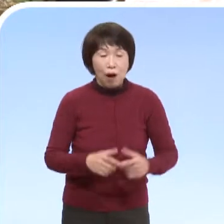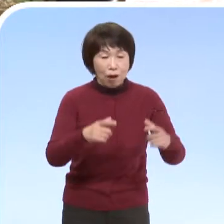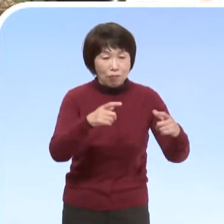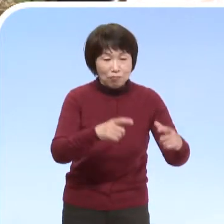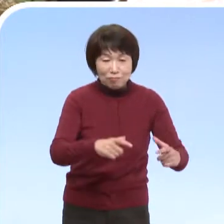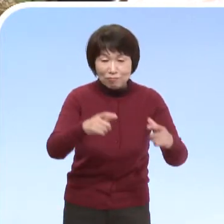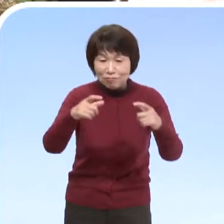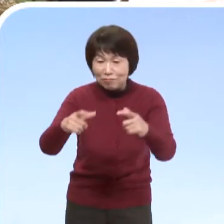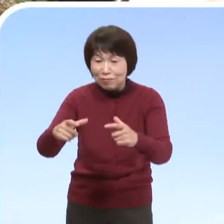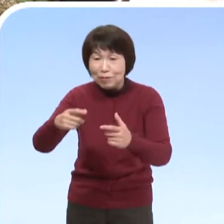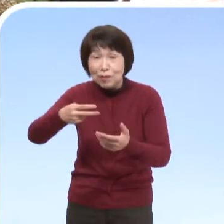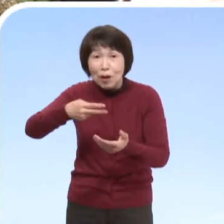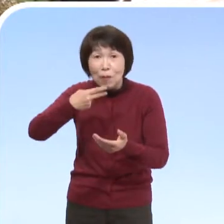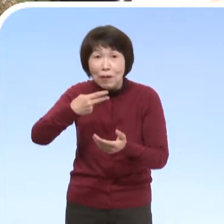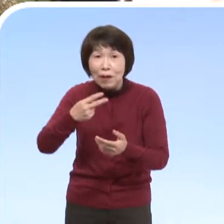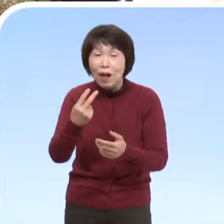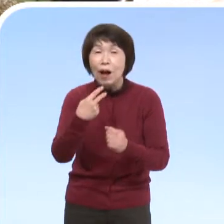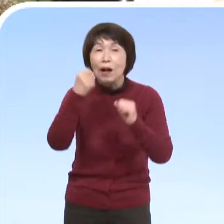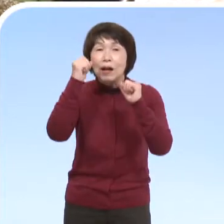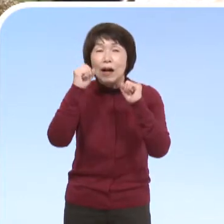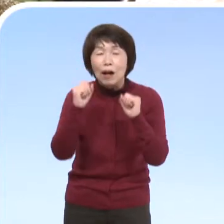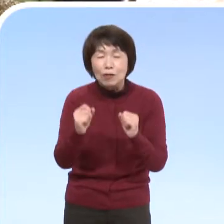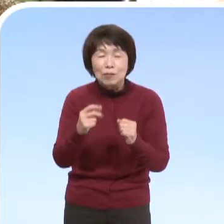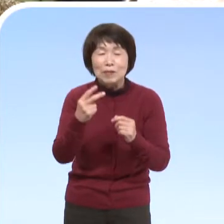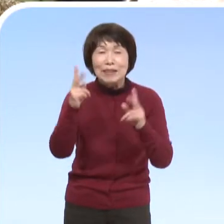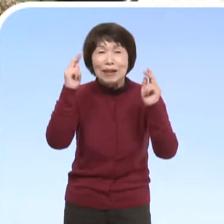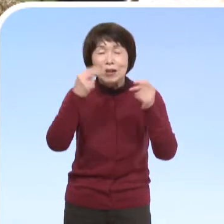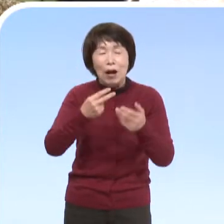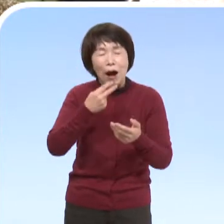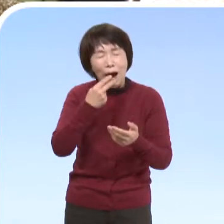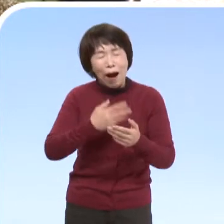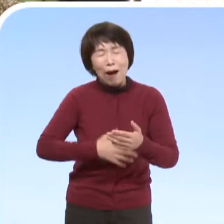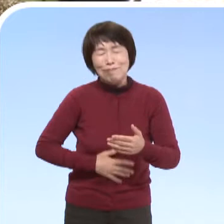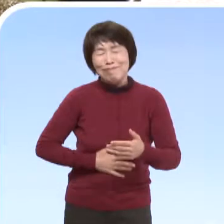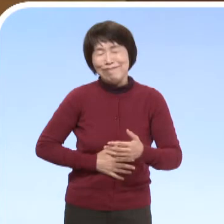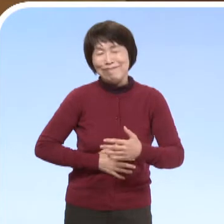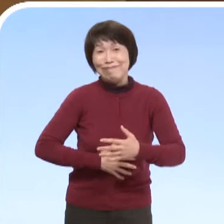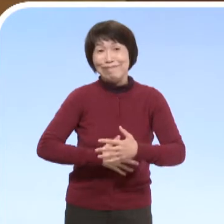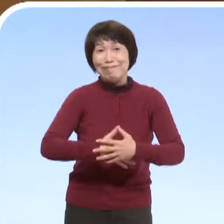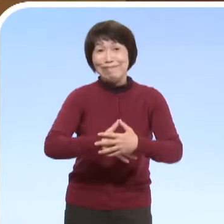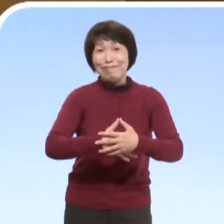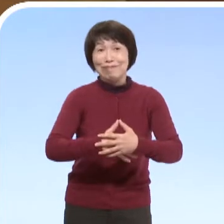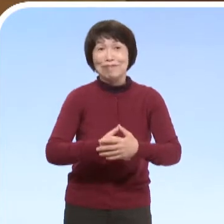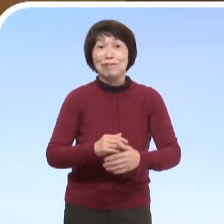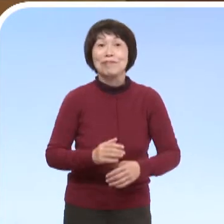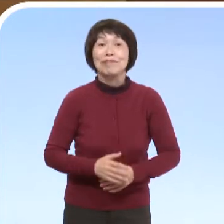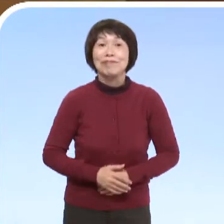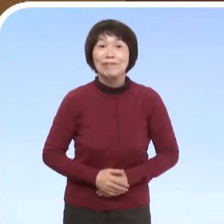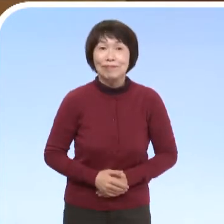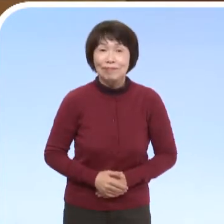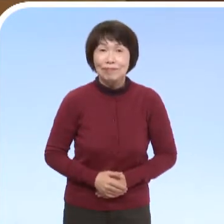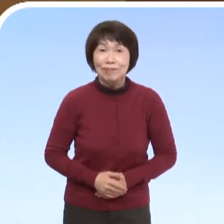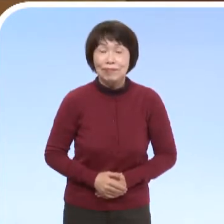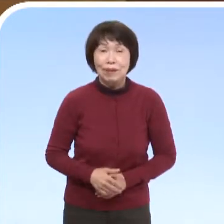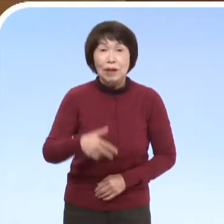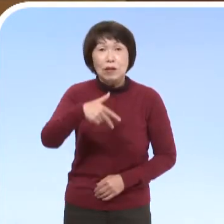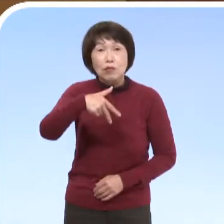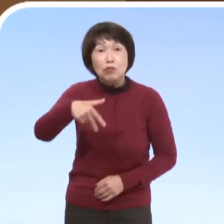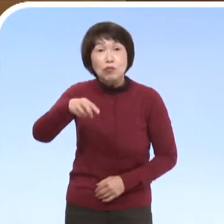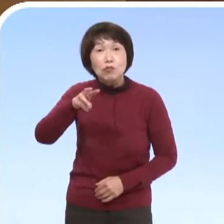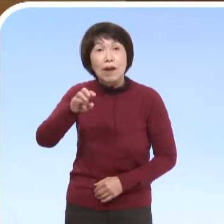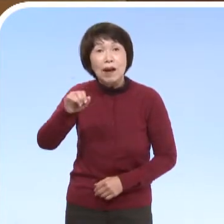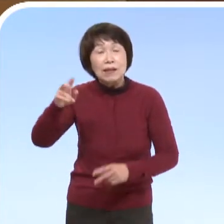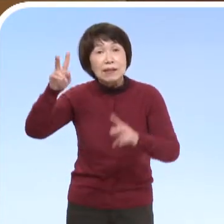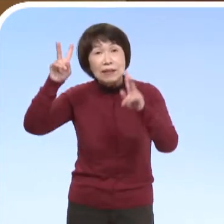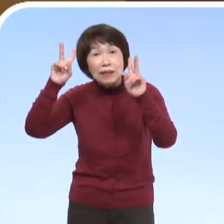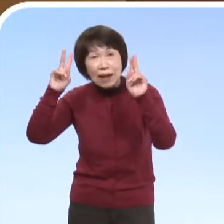こうカニをね、霞ガニをね堪能できますよ本当に。ズワイガニをはじめとして日本海